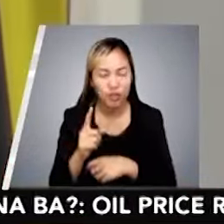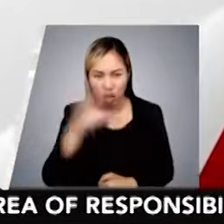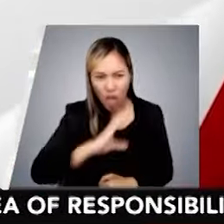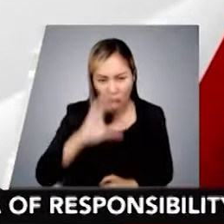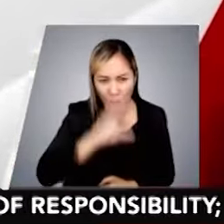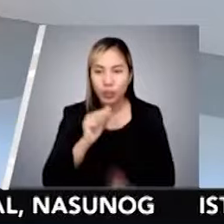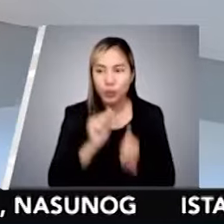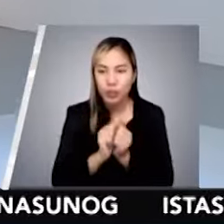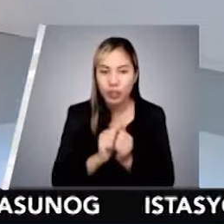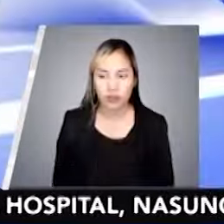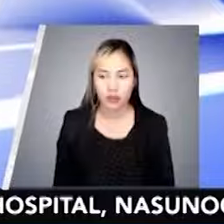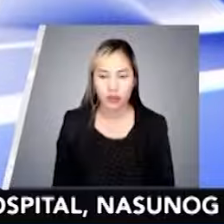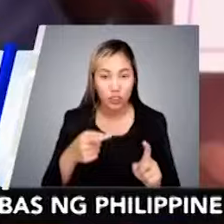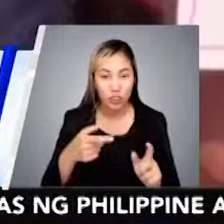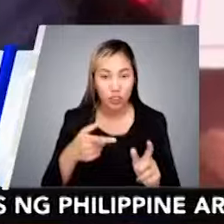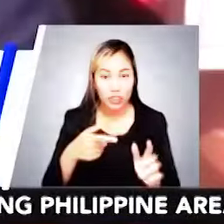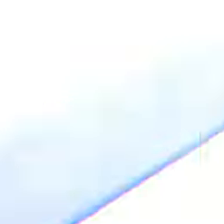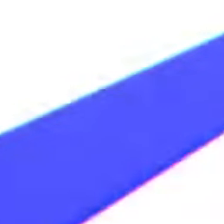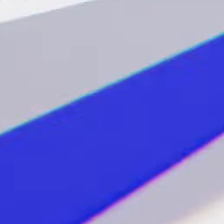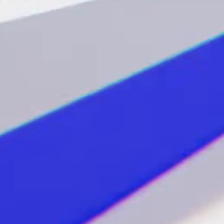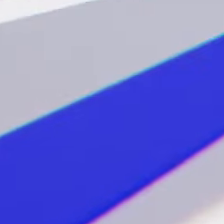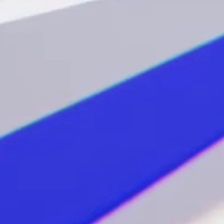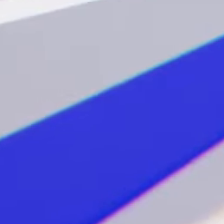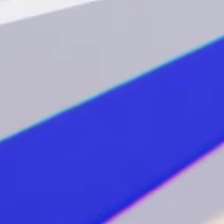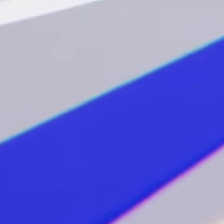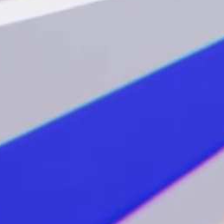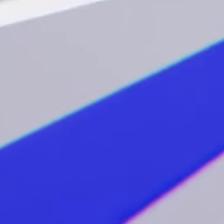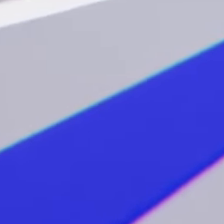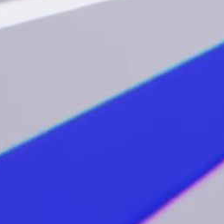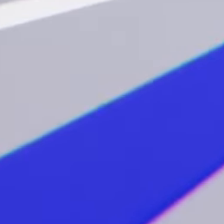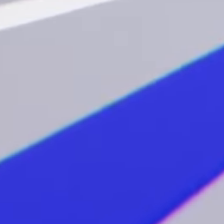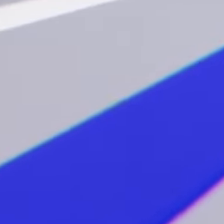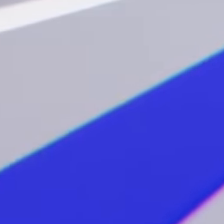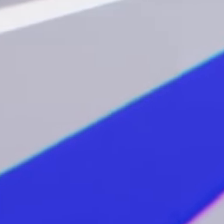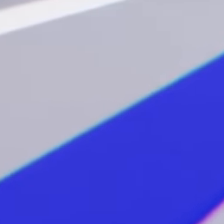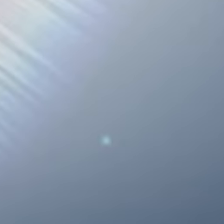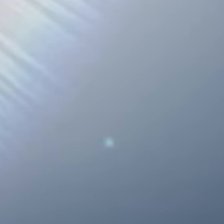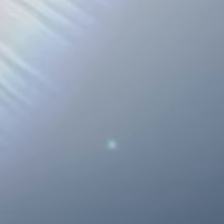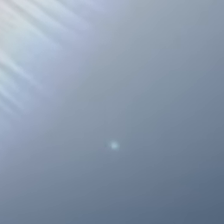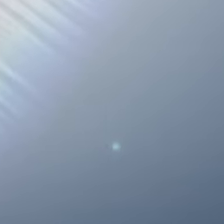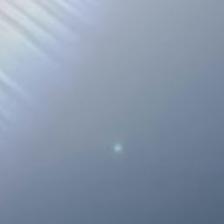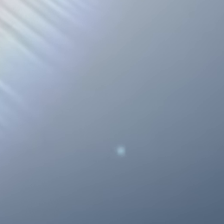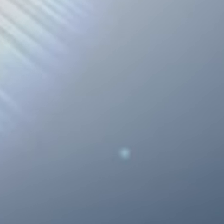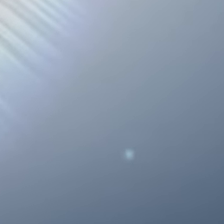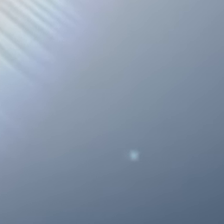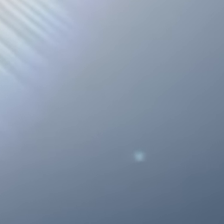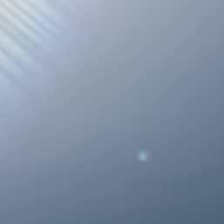araw mo sa mga dapat malaman agad-agad balitang hali weekdays 11 a on GTV